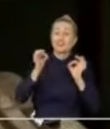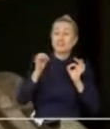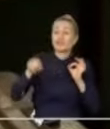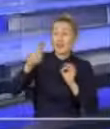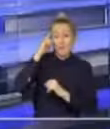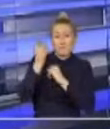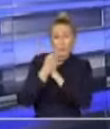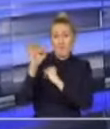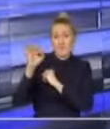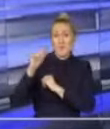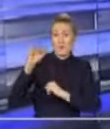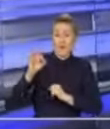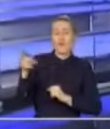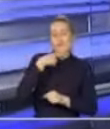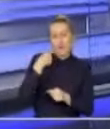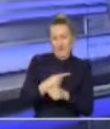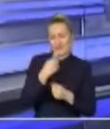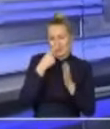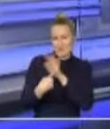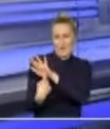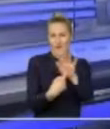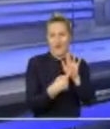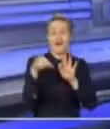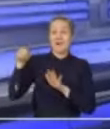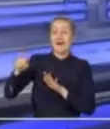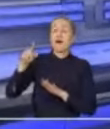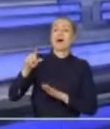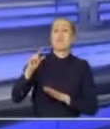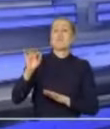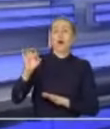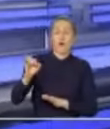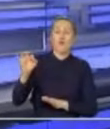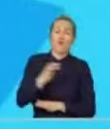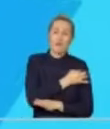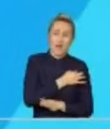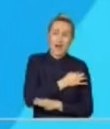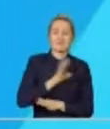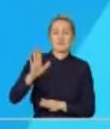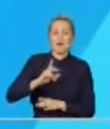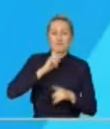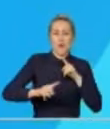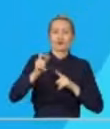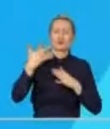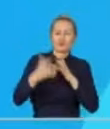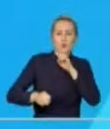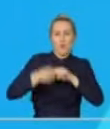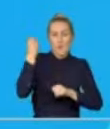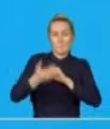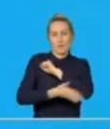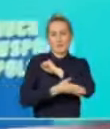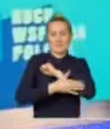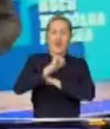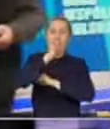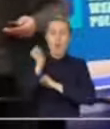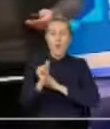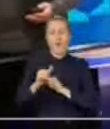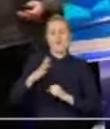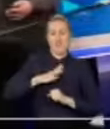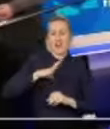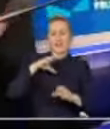Platforma Obywatelska, potwierdza, że w tej partii są politycy, którzy chcą łamać podstawowe europejskie